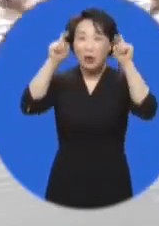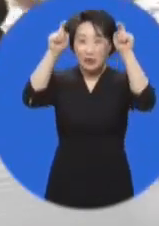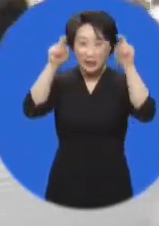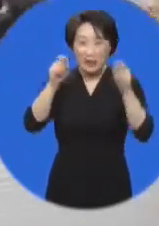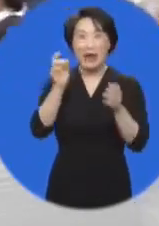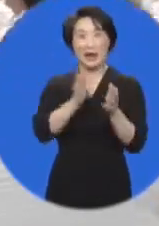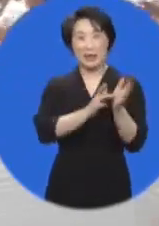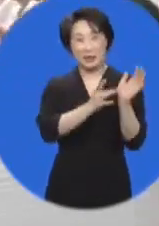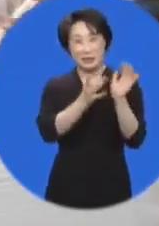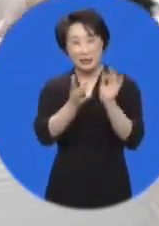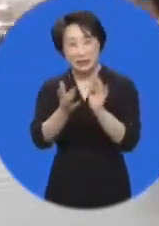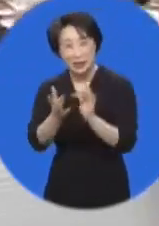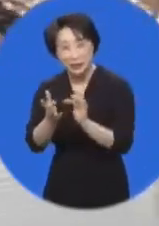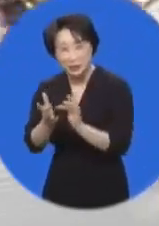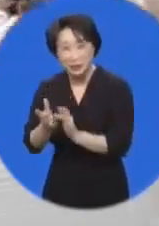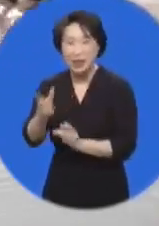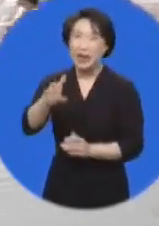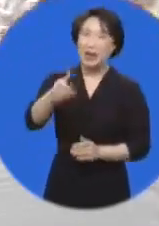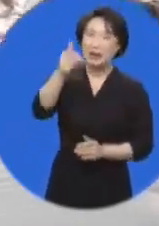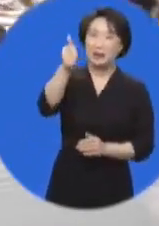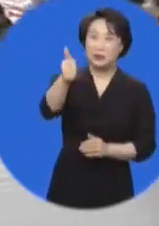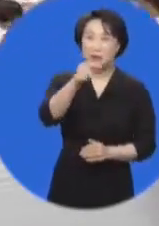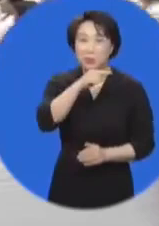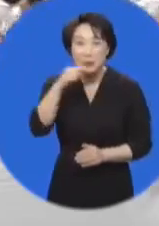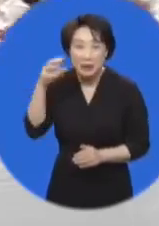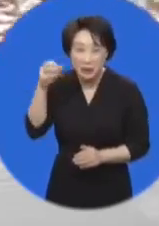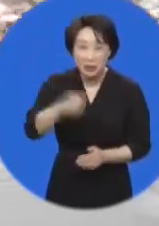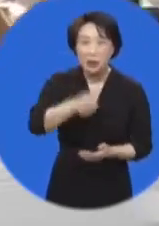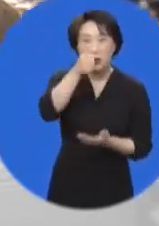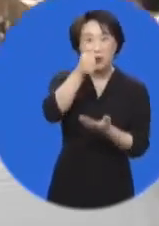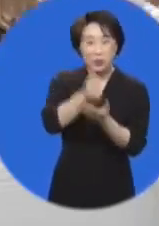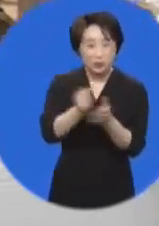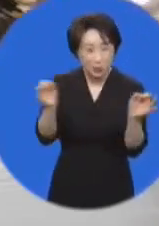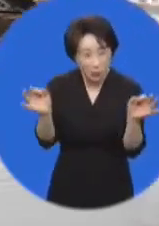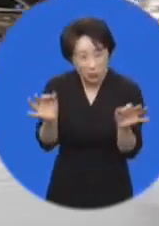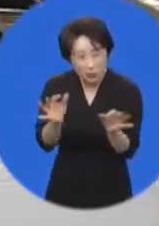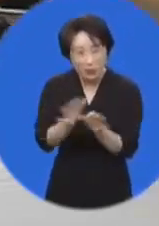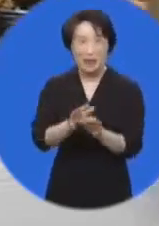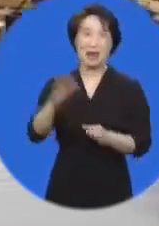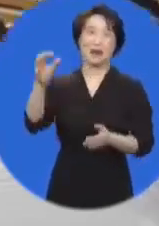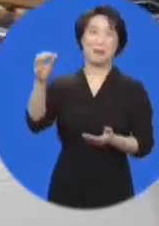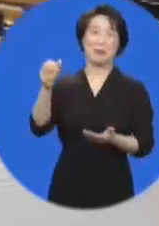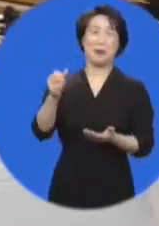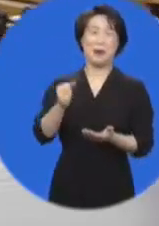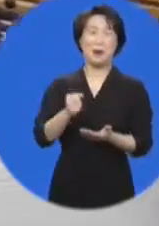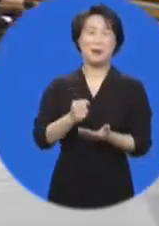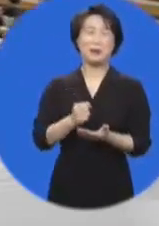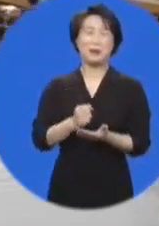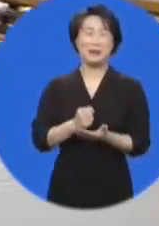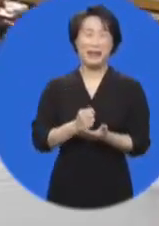믿기는 어린 양 예수의 그 피로